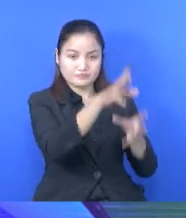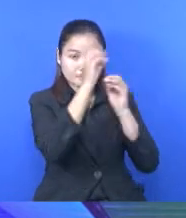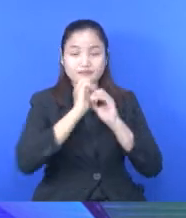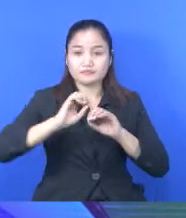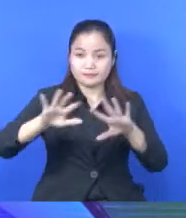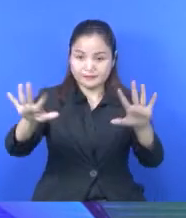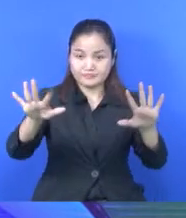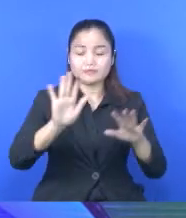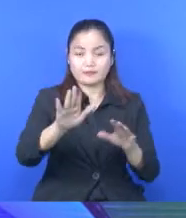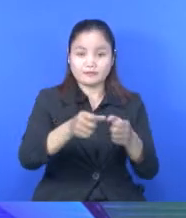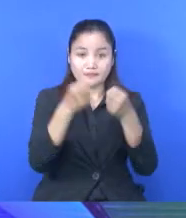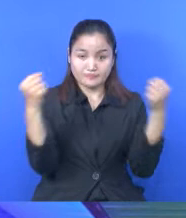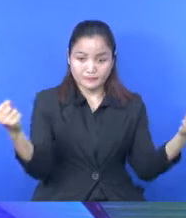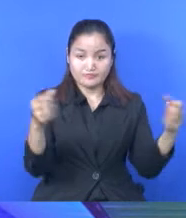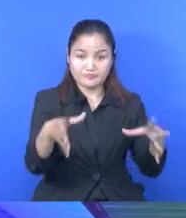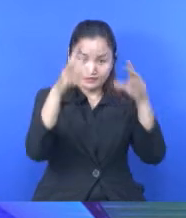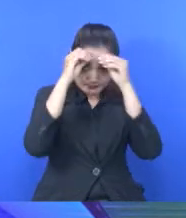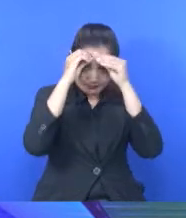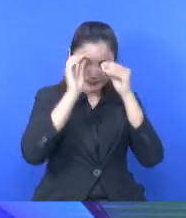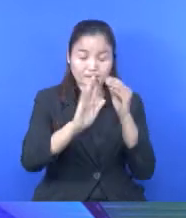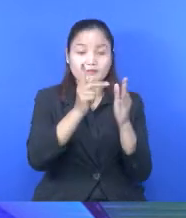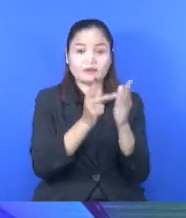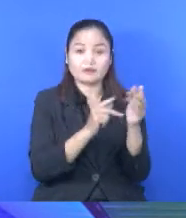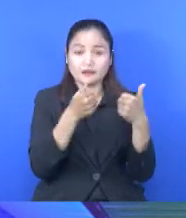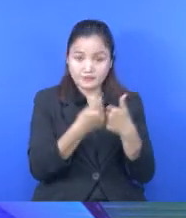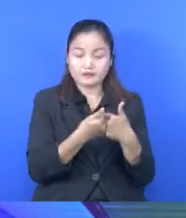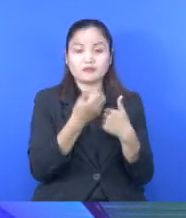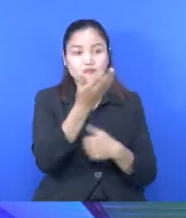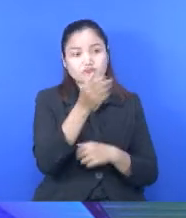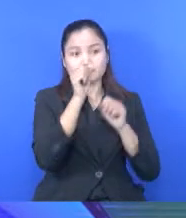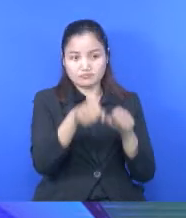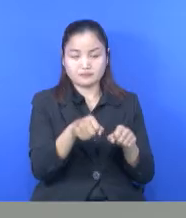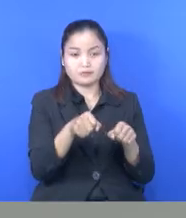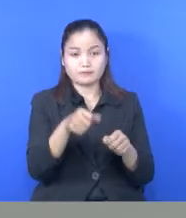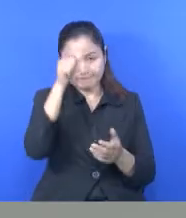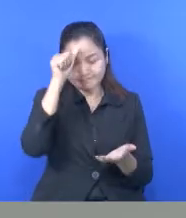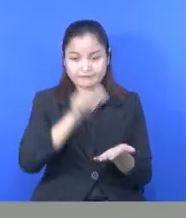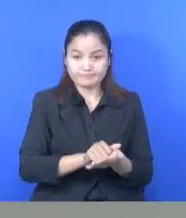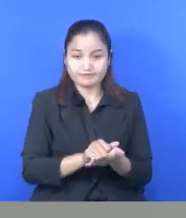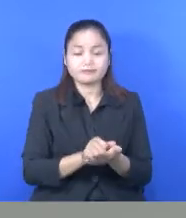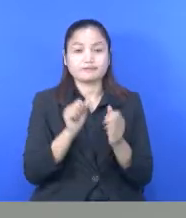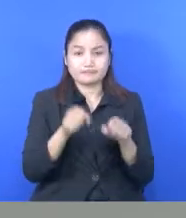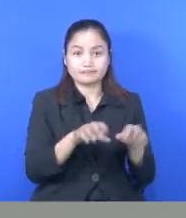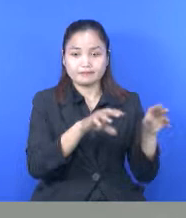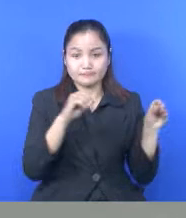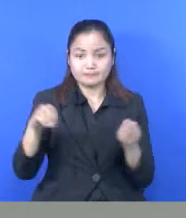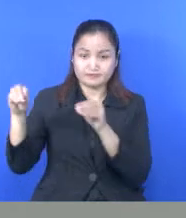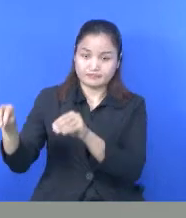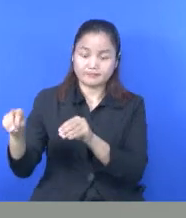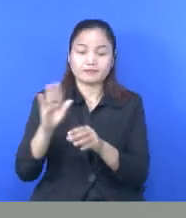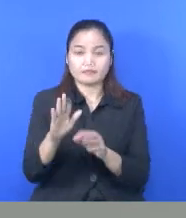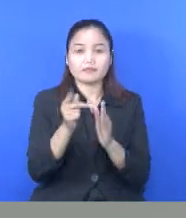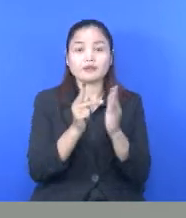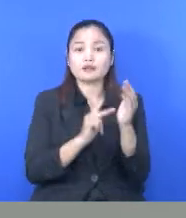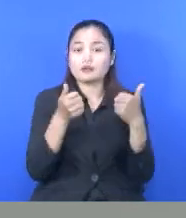po đầm miền phải nhú thà cân nặng chân trái này cân nặng kamatika cân đá ban thưa các sầm rạch lực pe san đại bạc vi sầm anh ở bạc cân